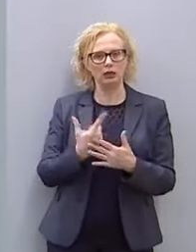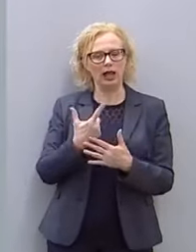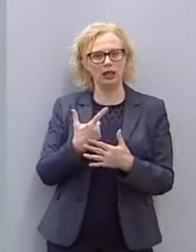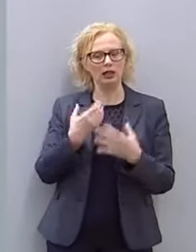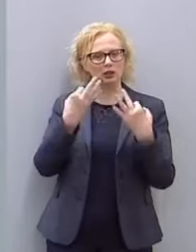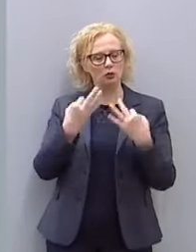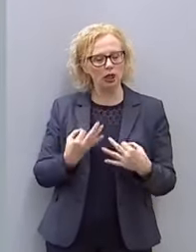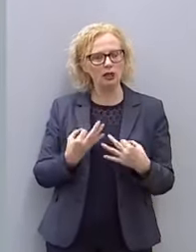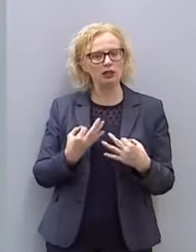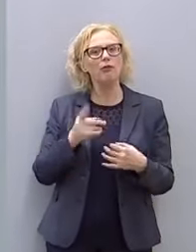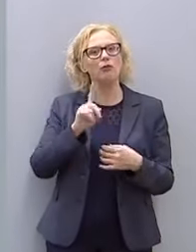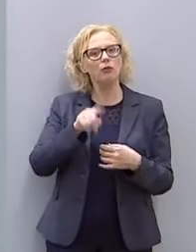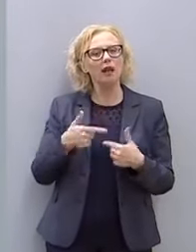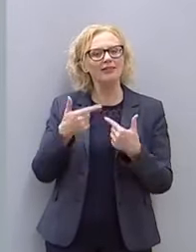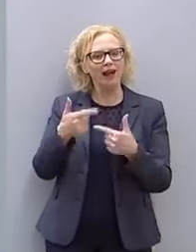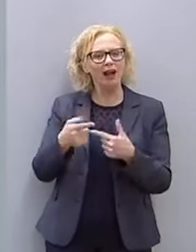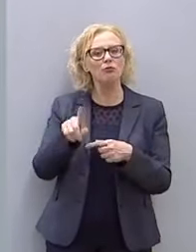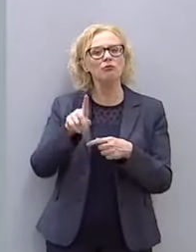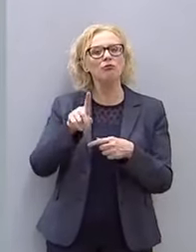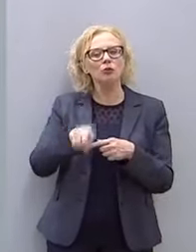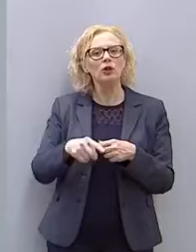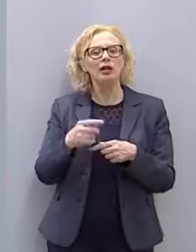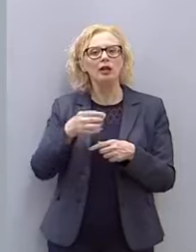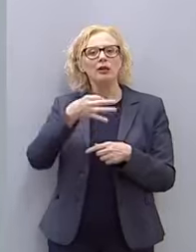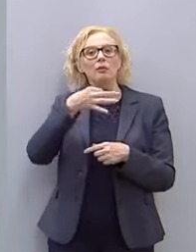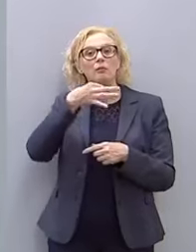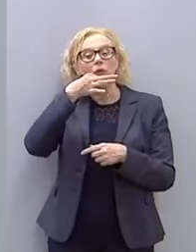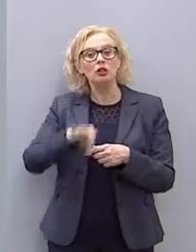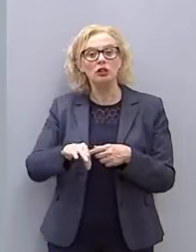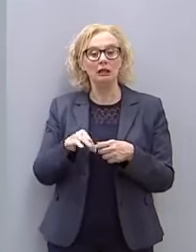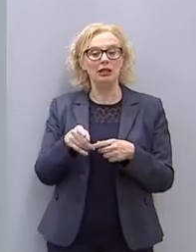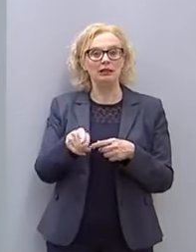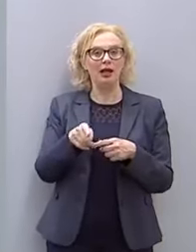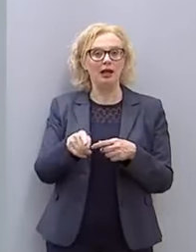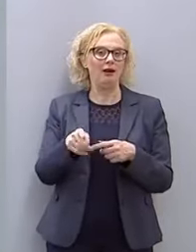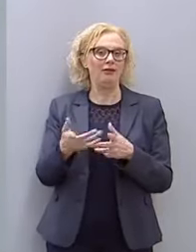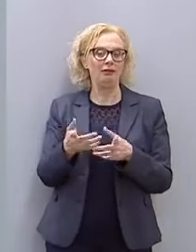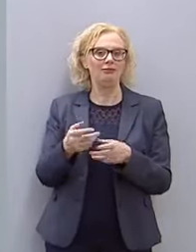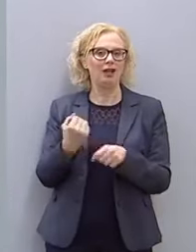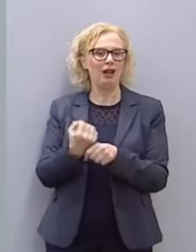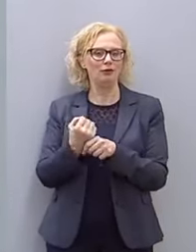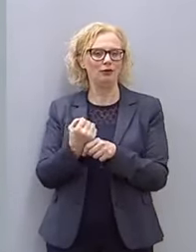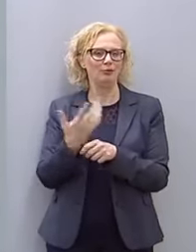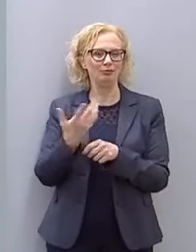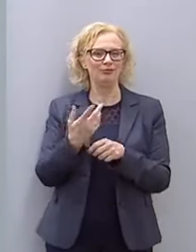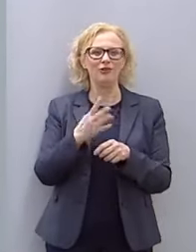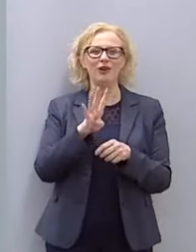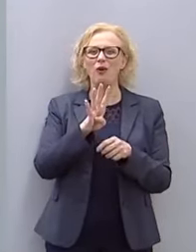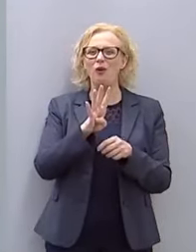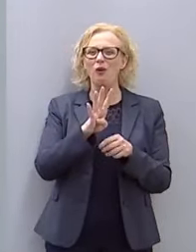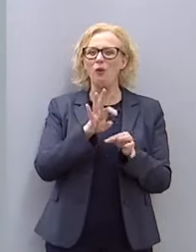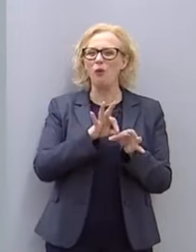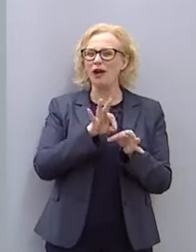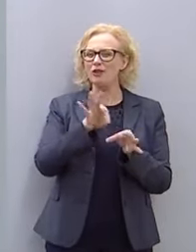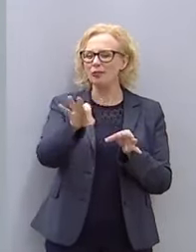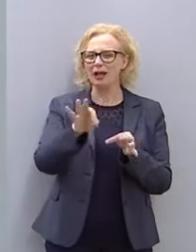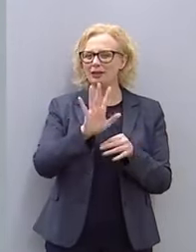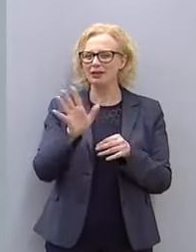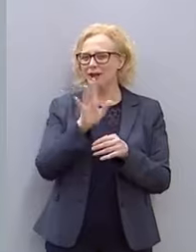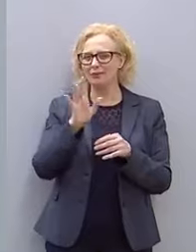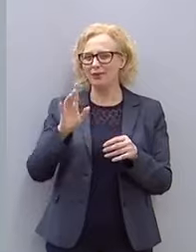cercando anche di garantire una sostenibilità dell'attività il tema dei quattro metri capiamo che è un tema difficile sostenibilità in